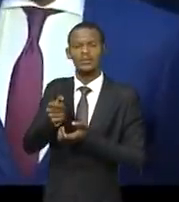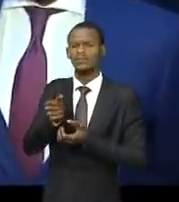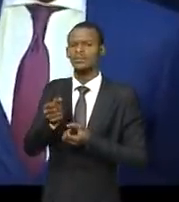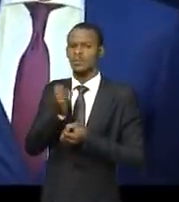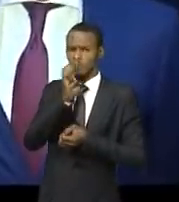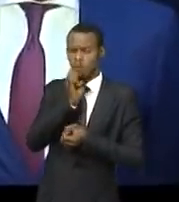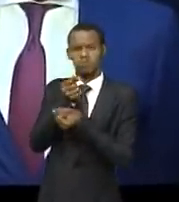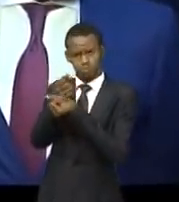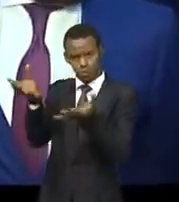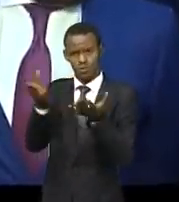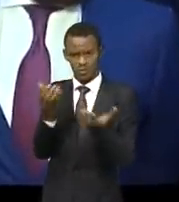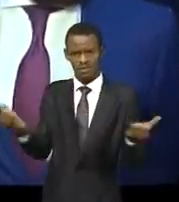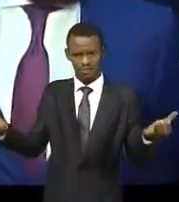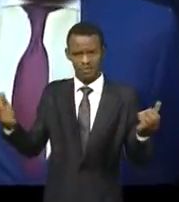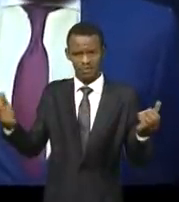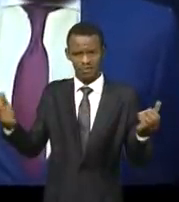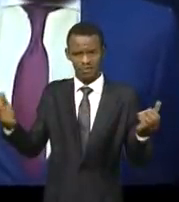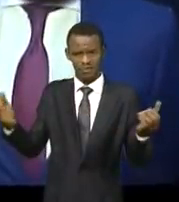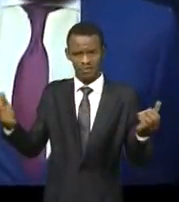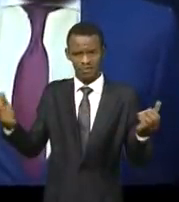les populations environnantes.